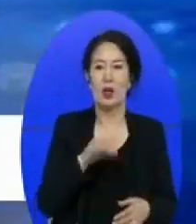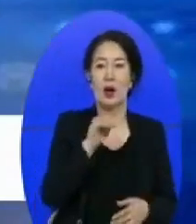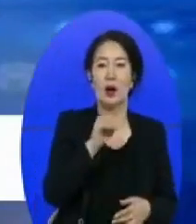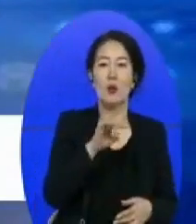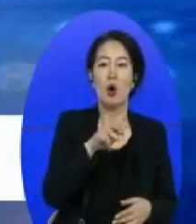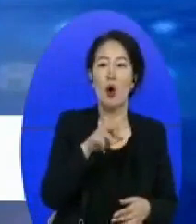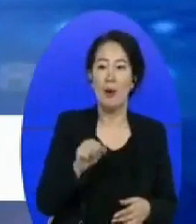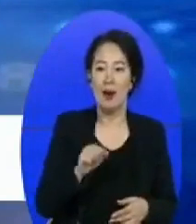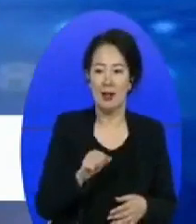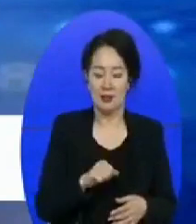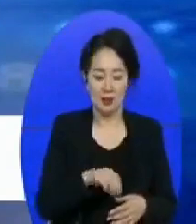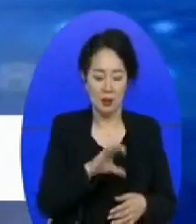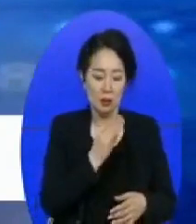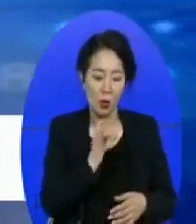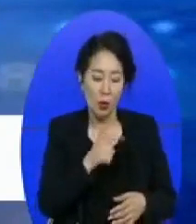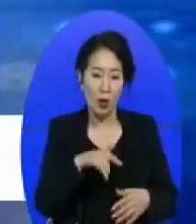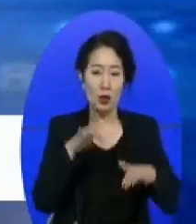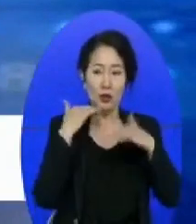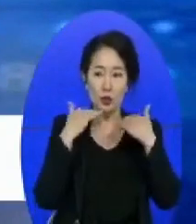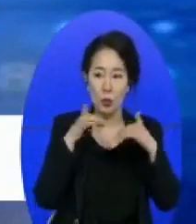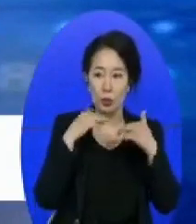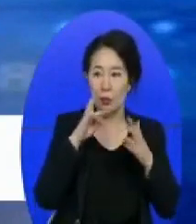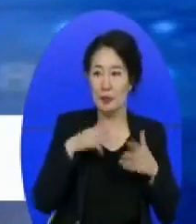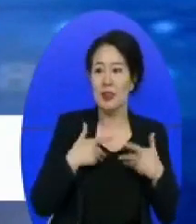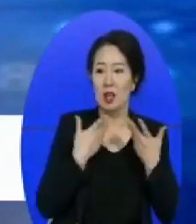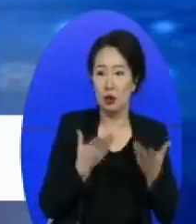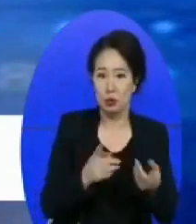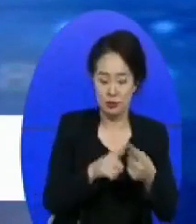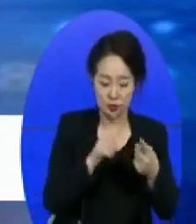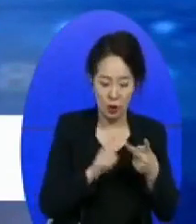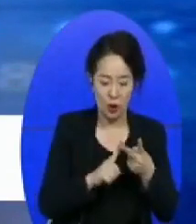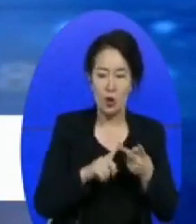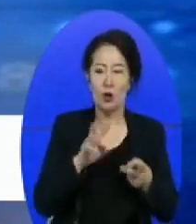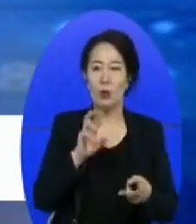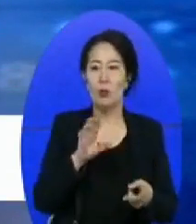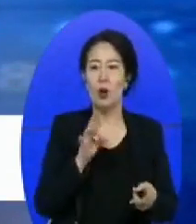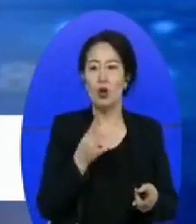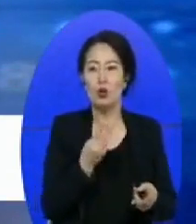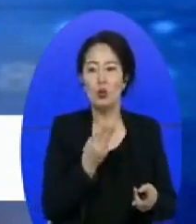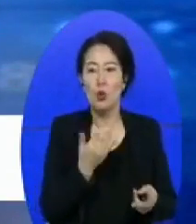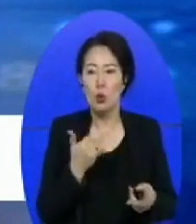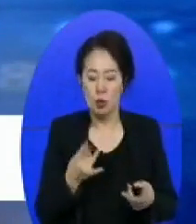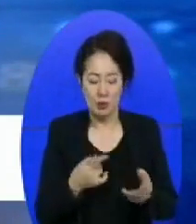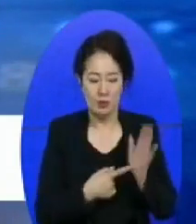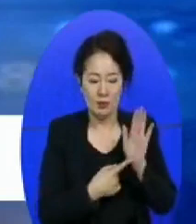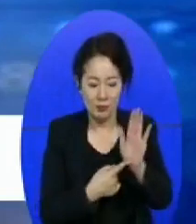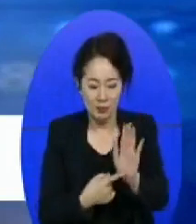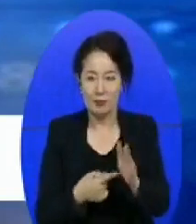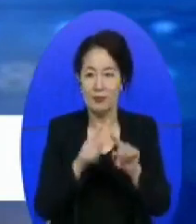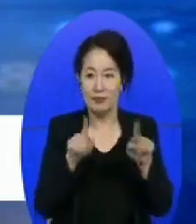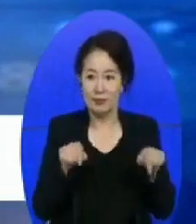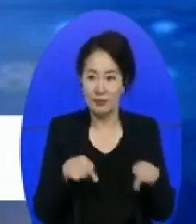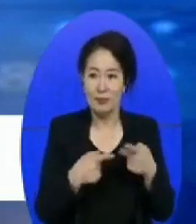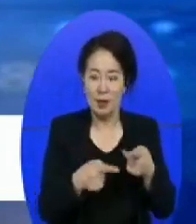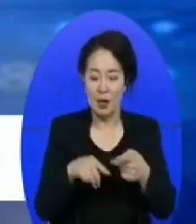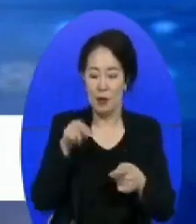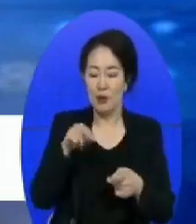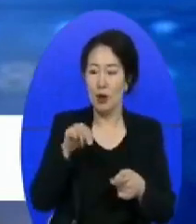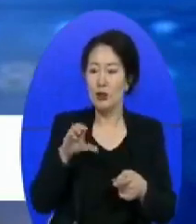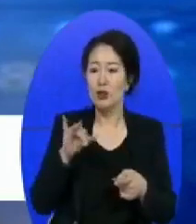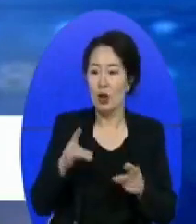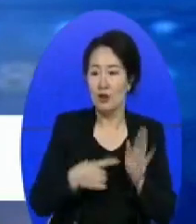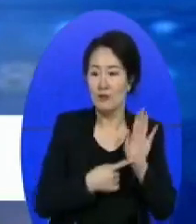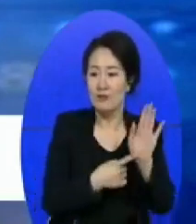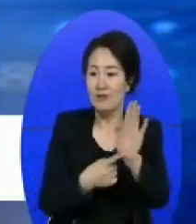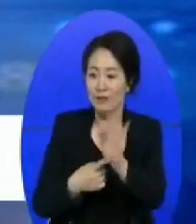сувгаар зөвлөмж мэдээллүүдийг бас өгж байгаа. Дээрэс нь боршуур, за, постэр маягаар ерөнхийдөө зөвлөмжүүдийг өгч ажиллаж байгаа.